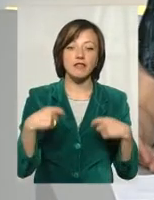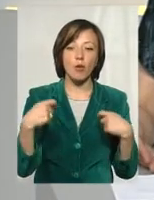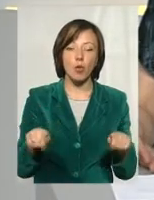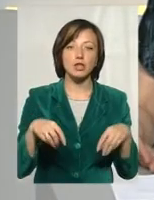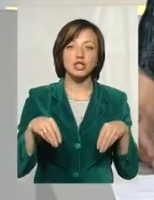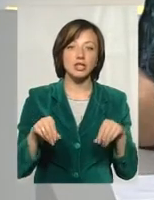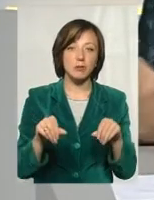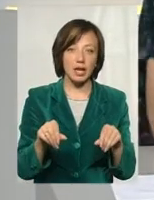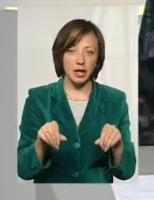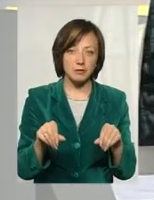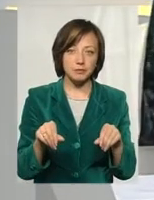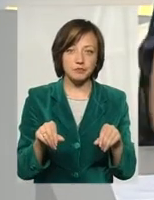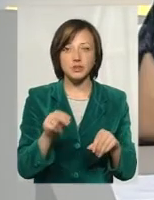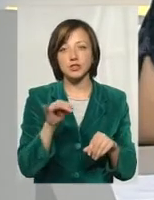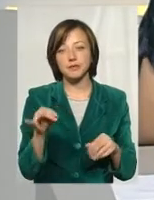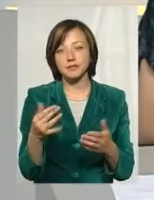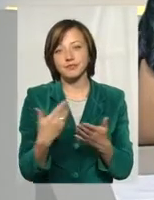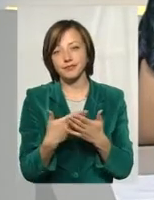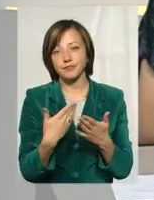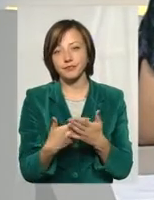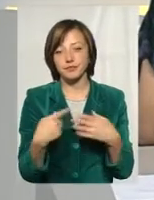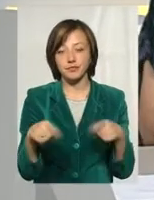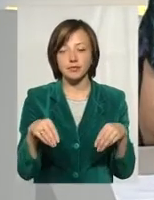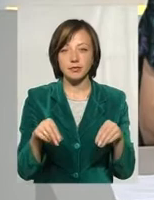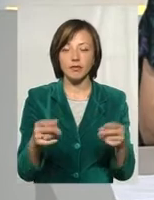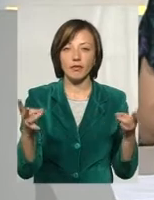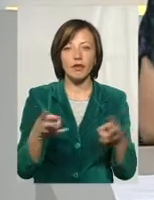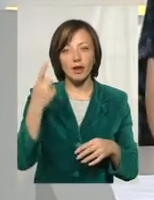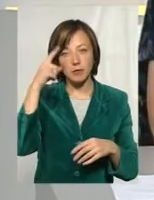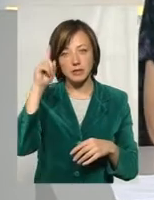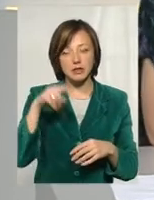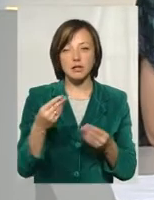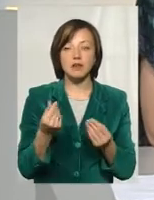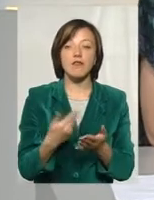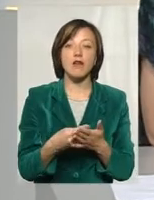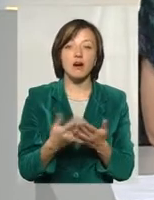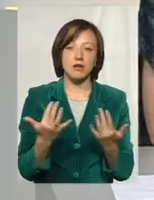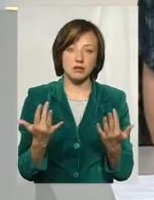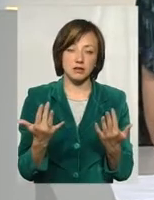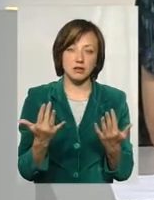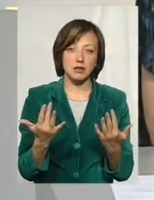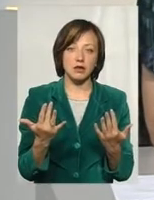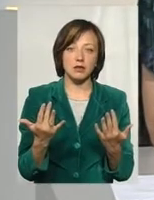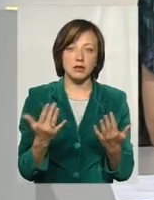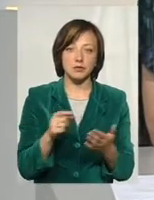землі, чи гіпотетичний продаж землі, треба знати її вартість. А чи